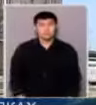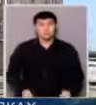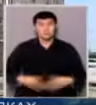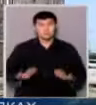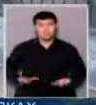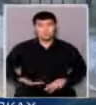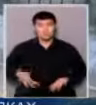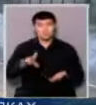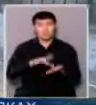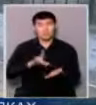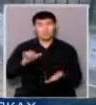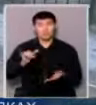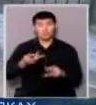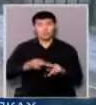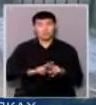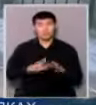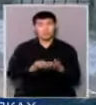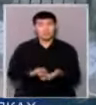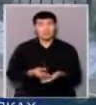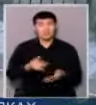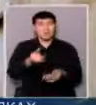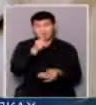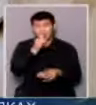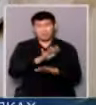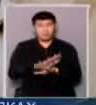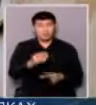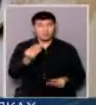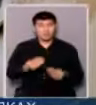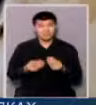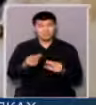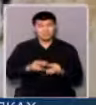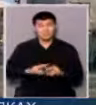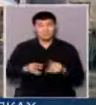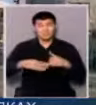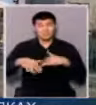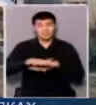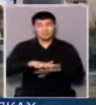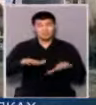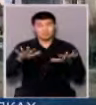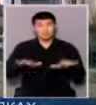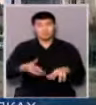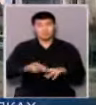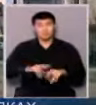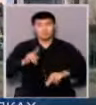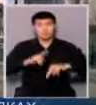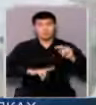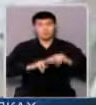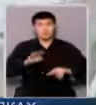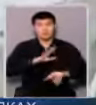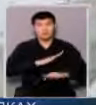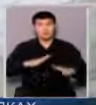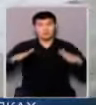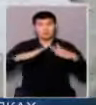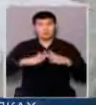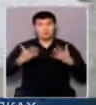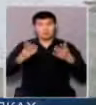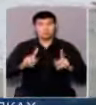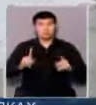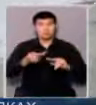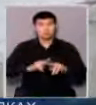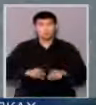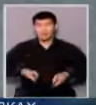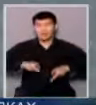Жительница города Рауля Тугамбаева не позволяет своему ребенку играть на детской площадке, построенной во дворе их дома, потому что